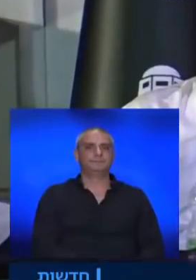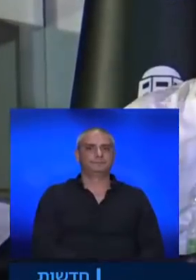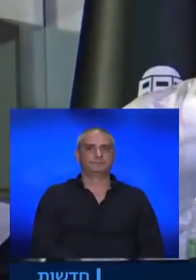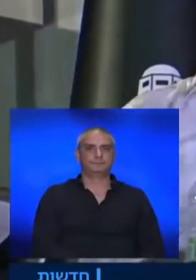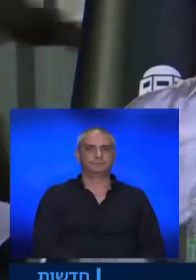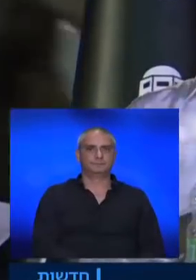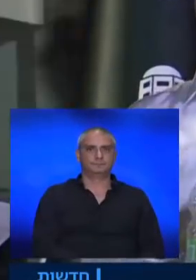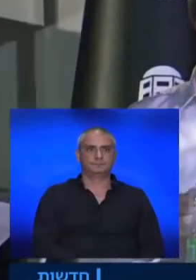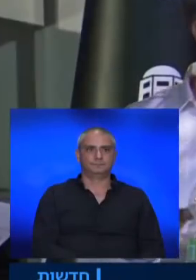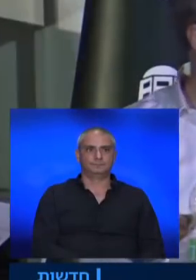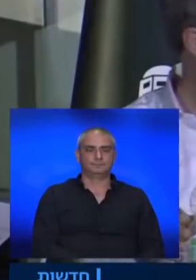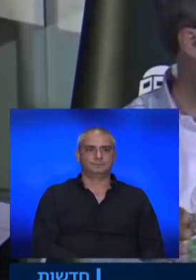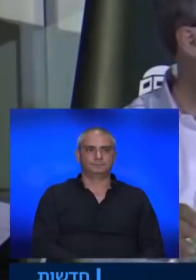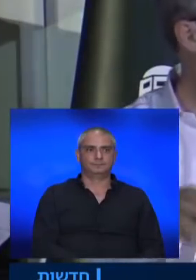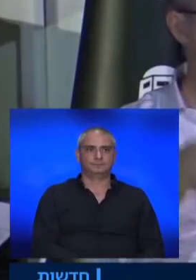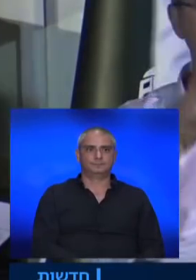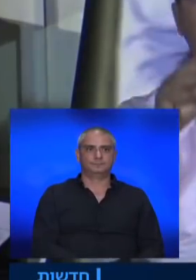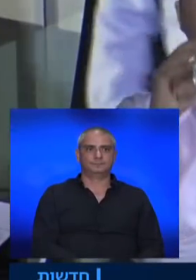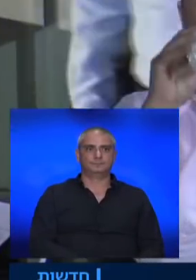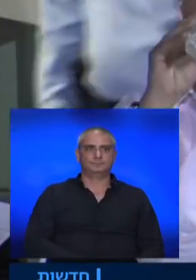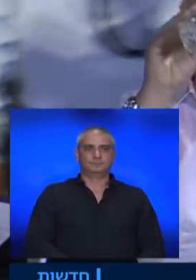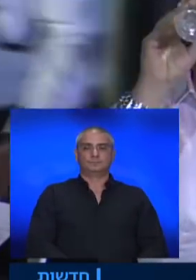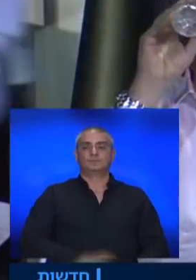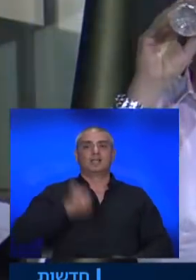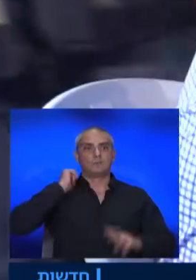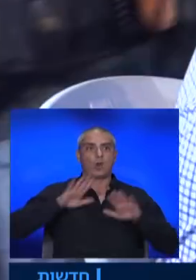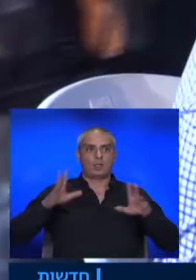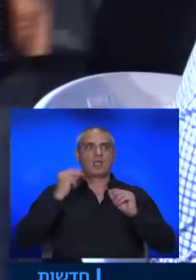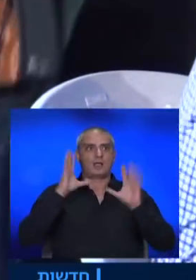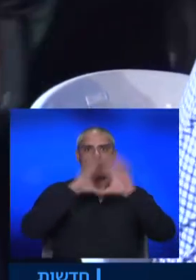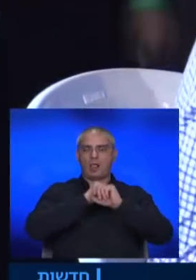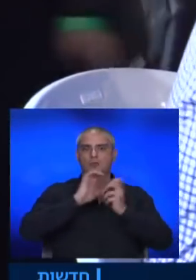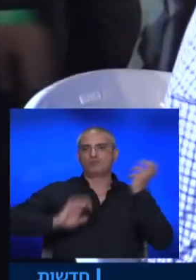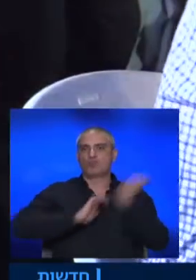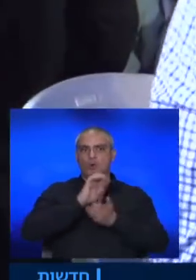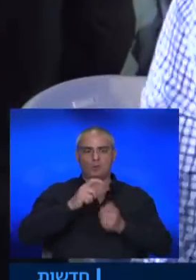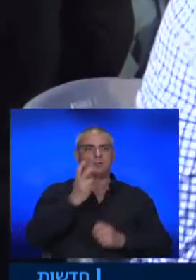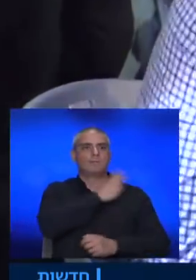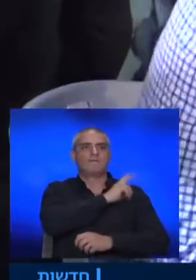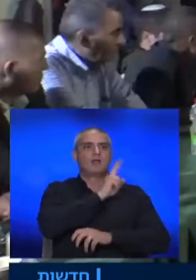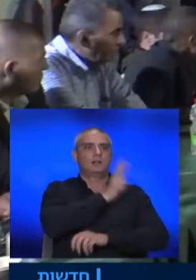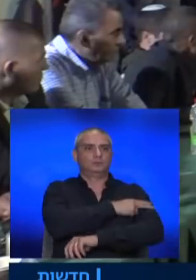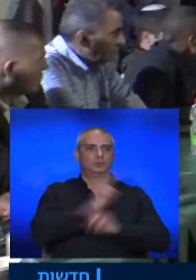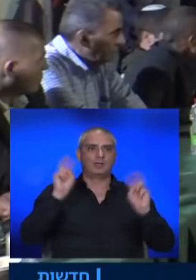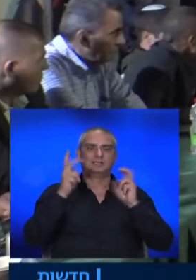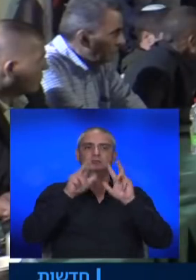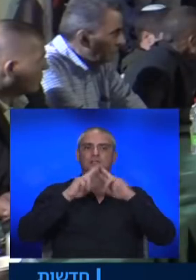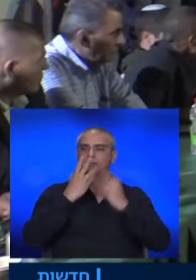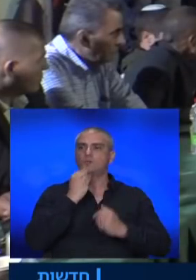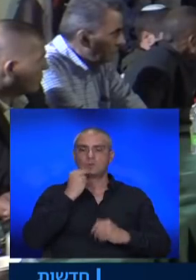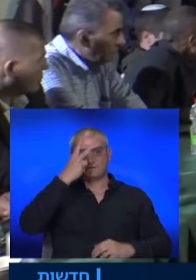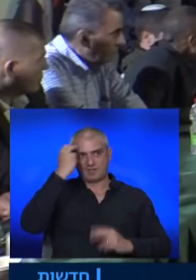רביבו, תעבור אחד. לא דתמול, אחרי לילות רבים של מאומות, מפכ"ל המשטרה מכנס אנשי ציבור יהודים וערבים לפגישת